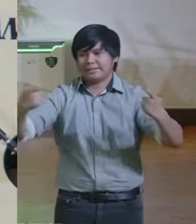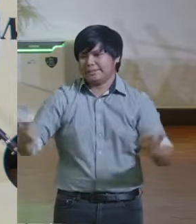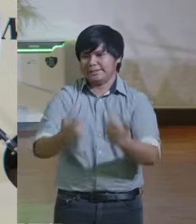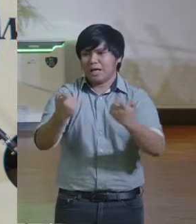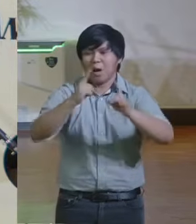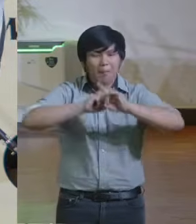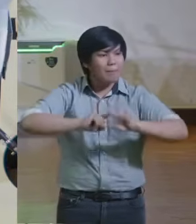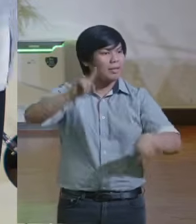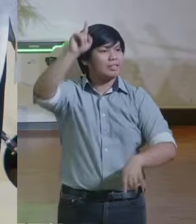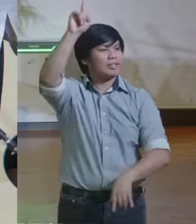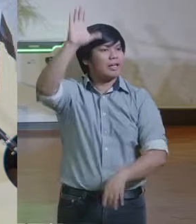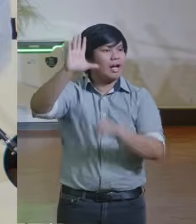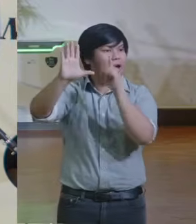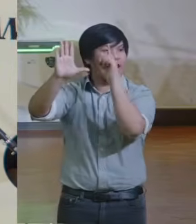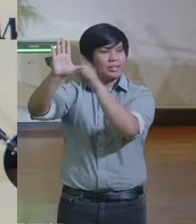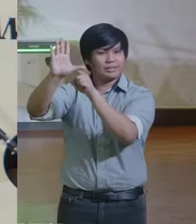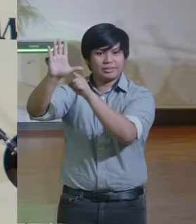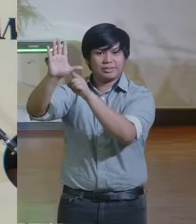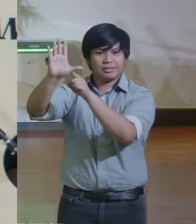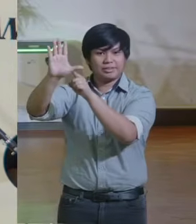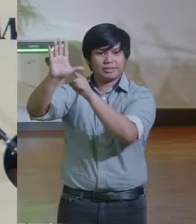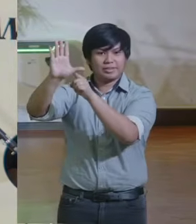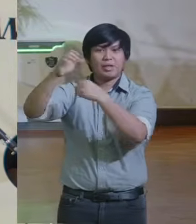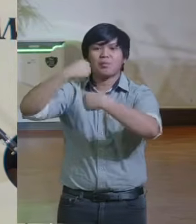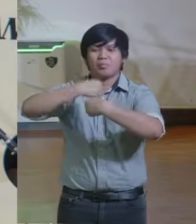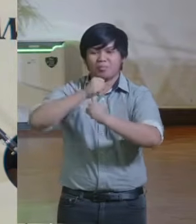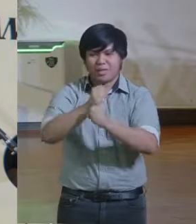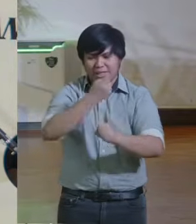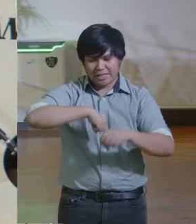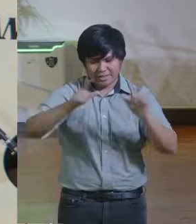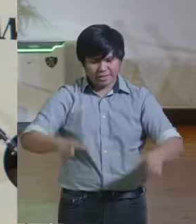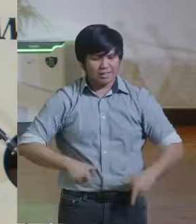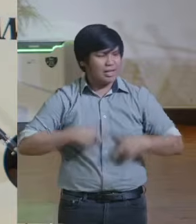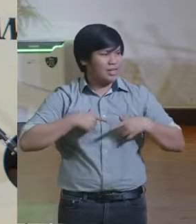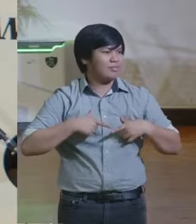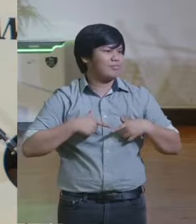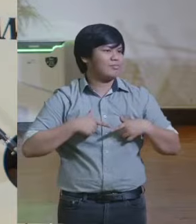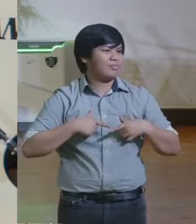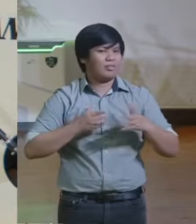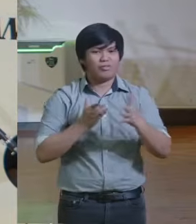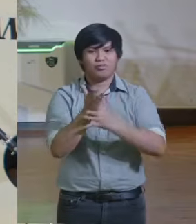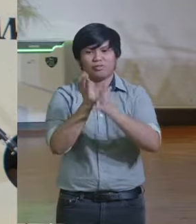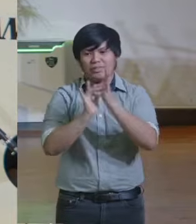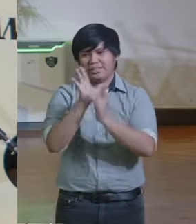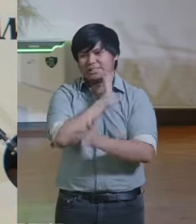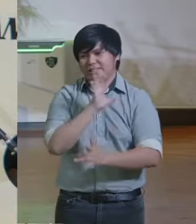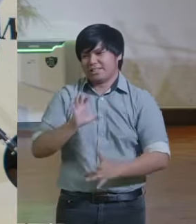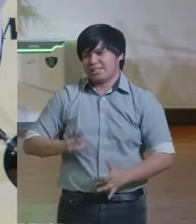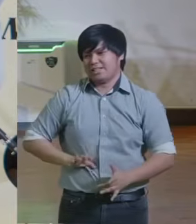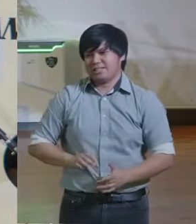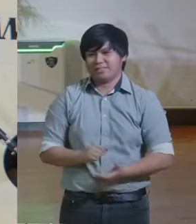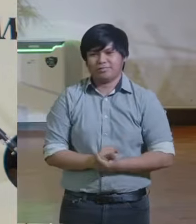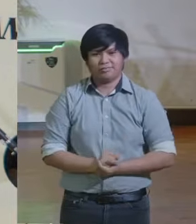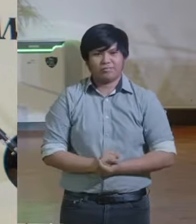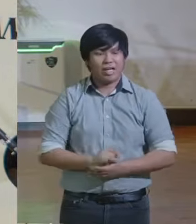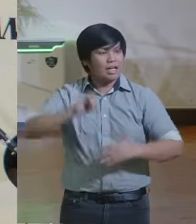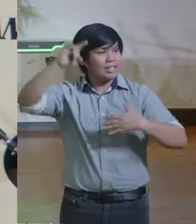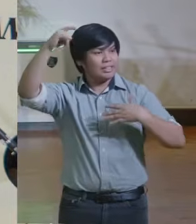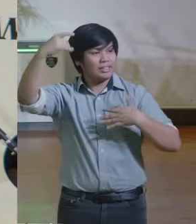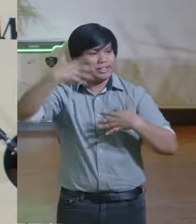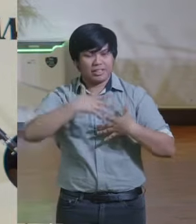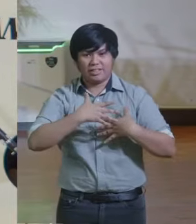God, Ephesians 2:4, made us alive in Christ. Yung pong grace na